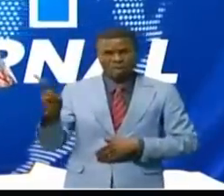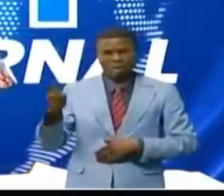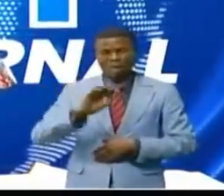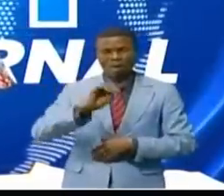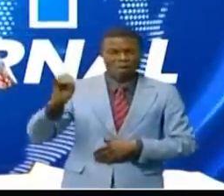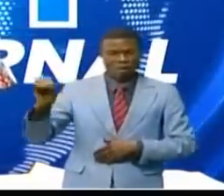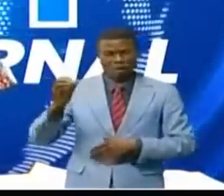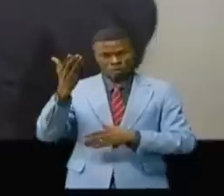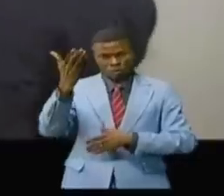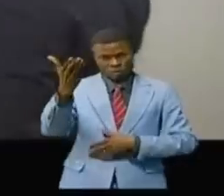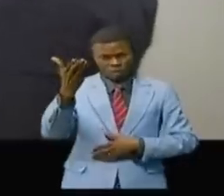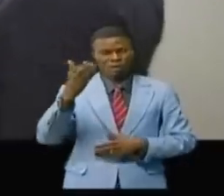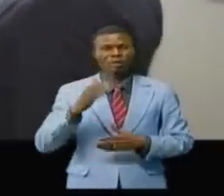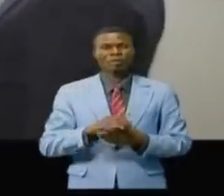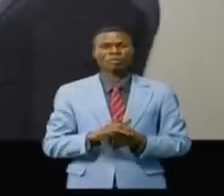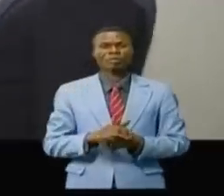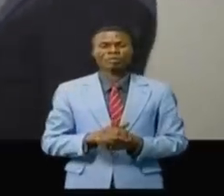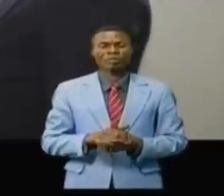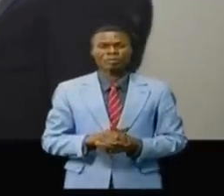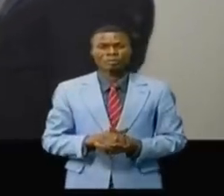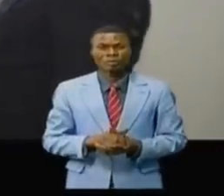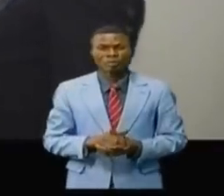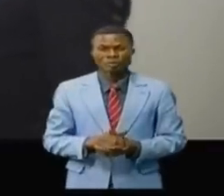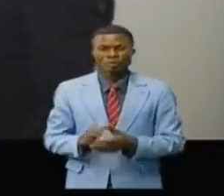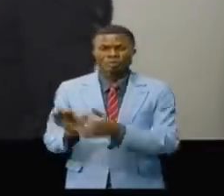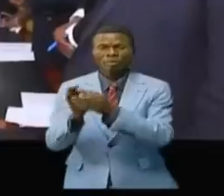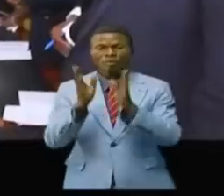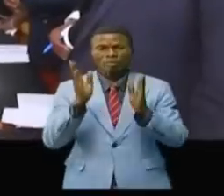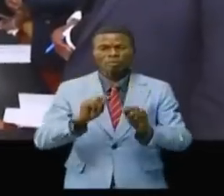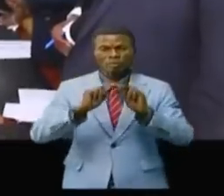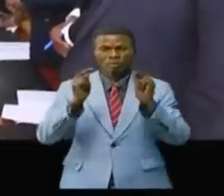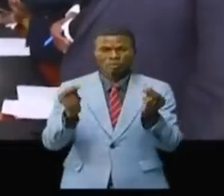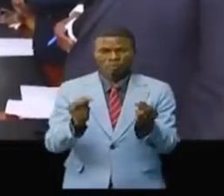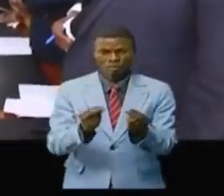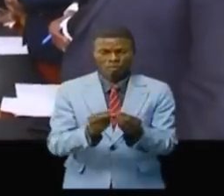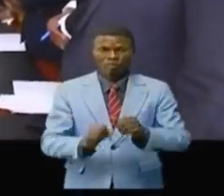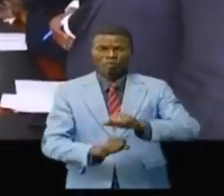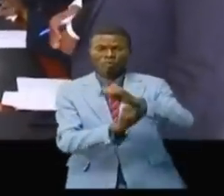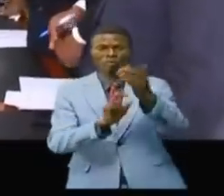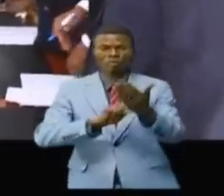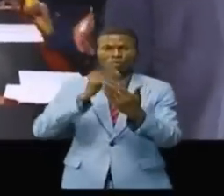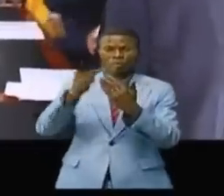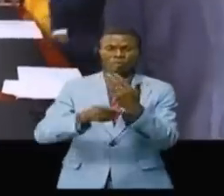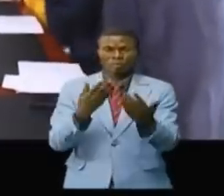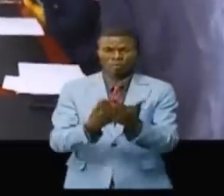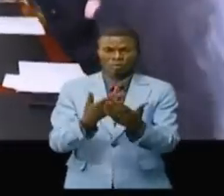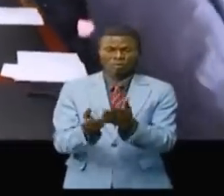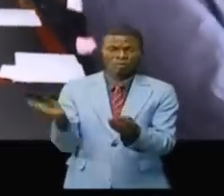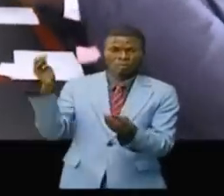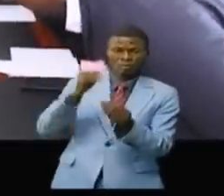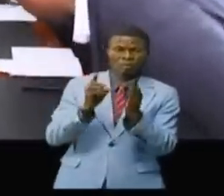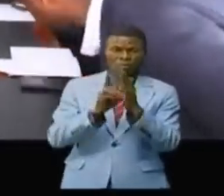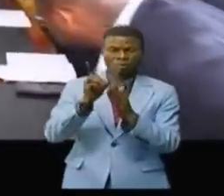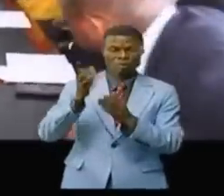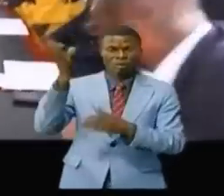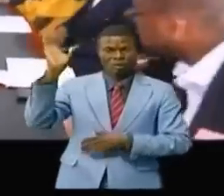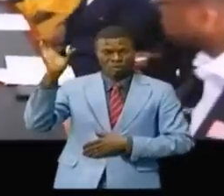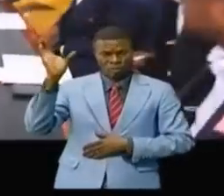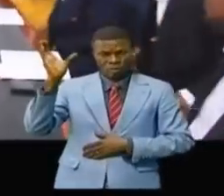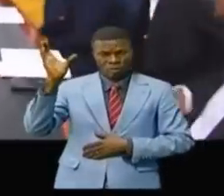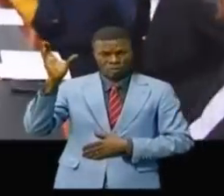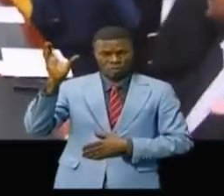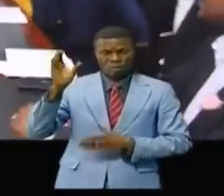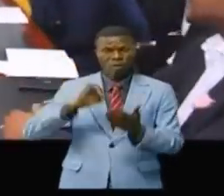oriental, Edi Tchala. S'informer auprès du coordonnateur de la cellule d'appui au programme d'urgence intégré de développement communautaire,